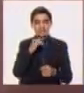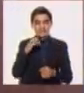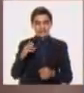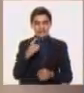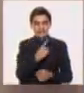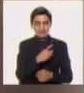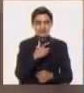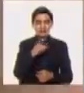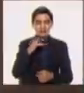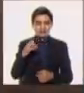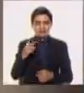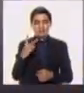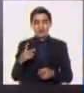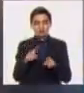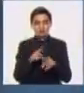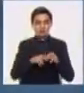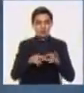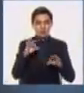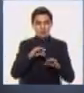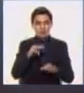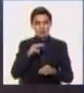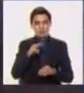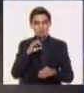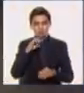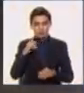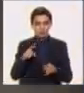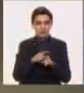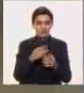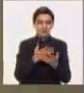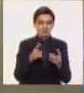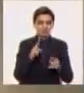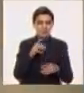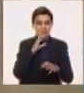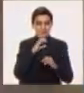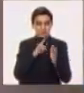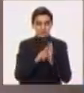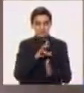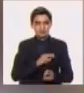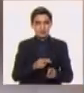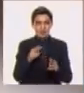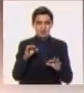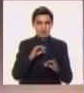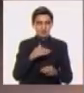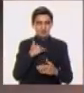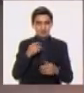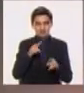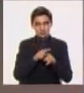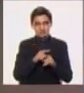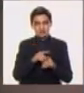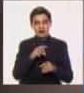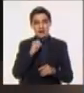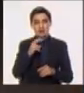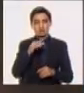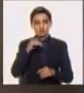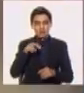ГРЕС-2 компанияларының құрылысқа пайдаланатын күлқоқыс шикізаттары ұрлана бастапты. Қылмысты азайту үшін Ақсу ауданындағы Ақжол және Береке ауылдарына